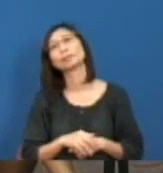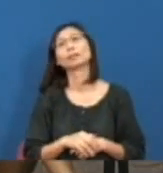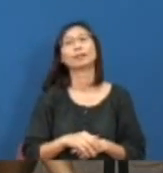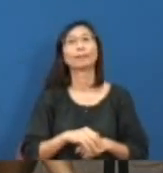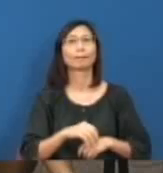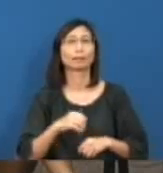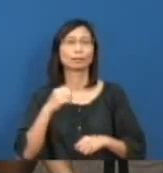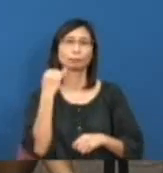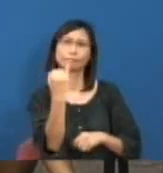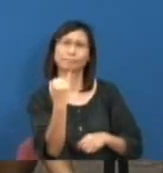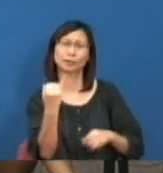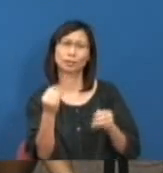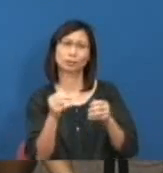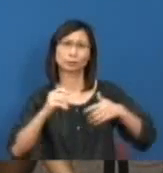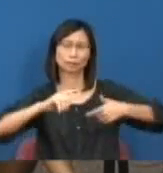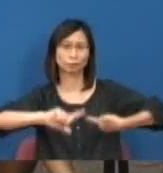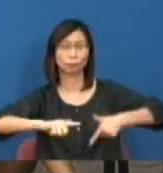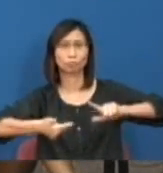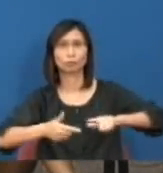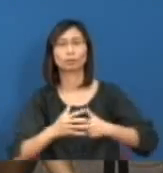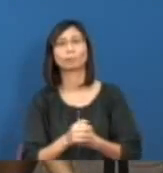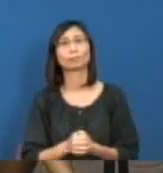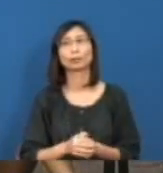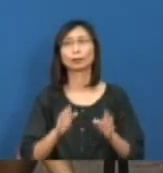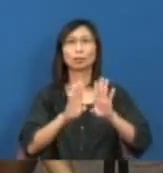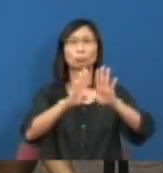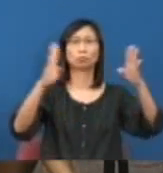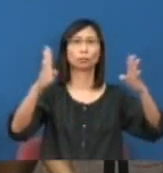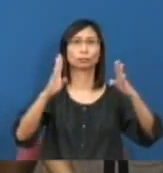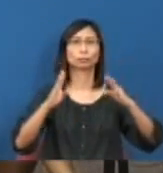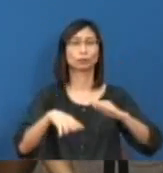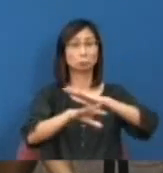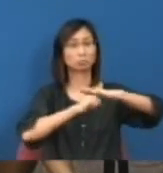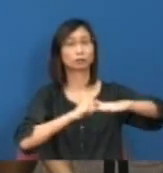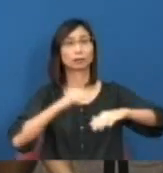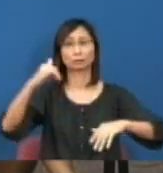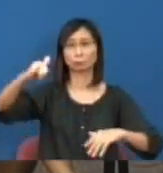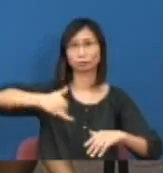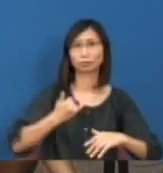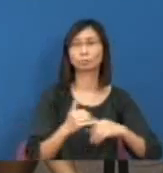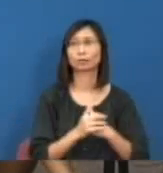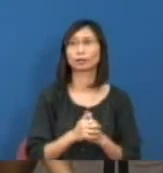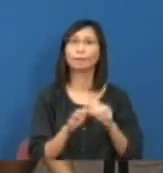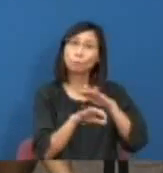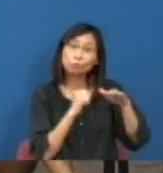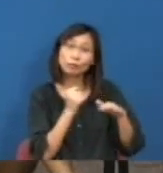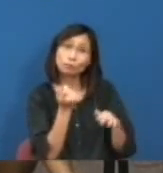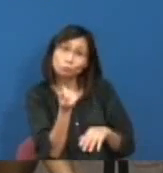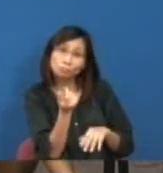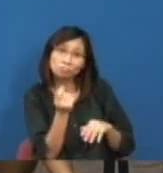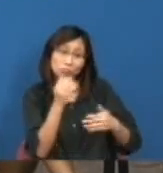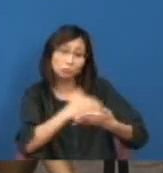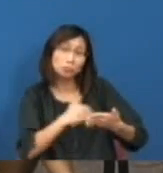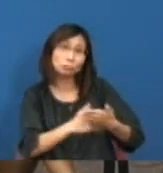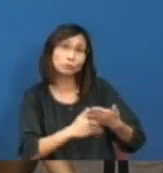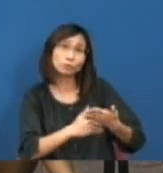咪？咁意思啫，你開門入到開道門，叫我賊入嚟攞嘢，係咪？ 偷少啲啊嘛， 偷少啲啫！我同我賊話你喂